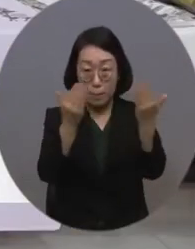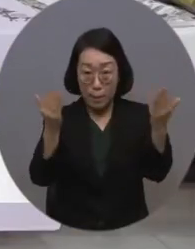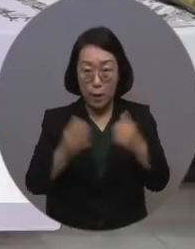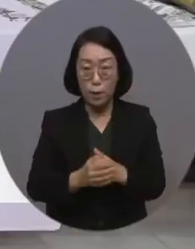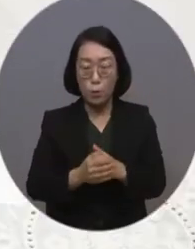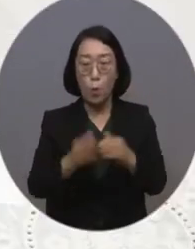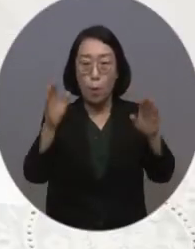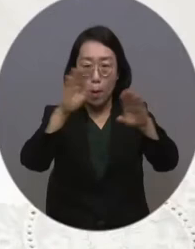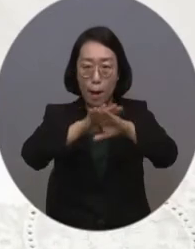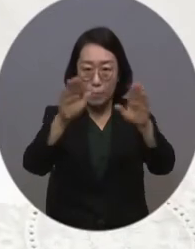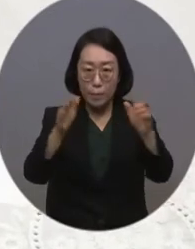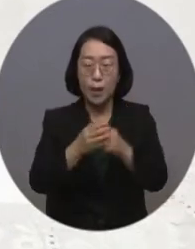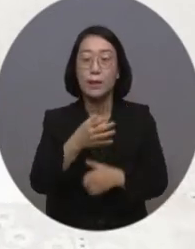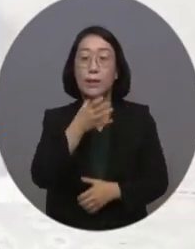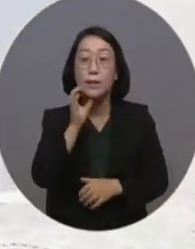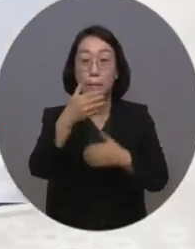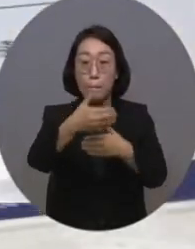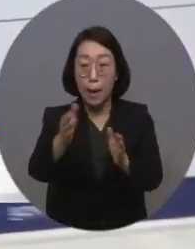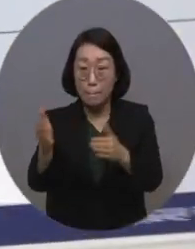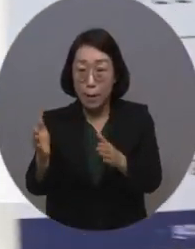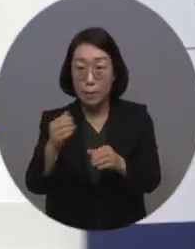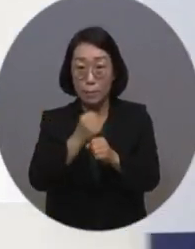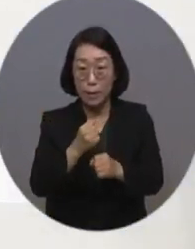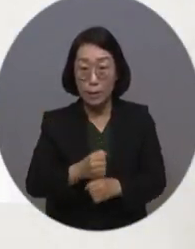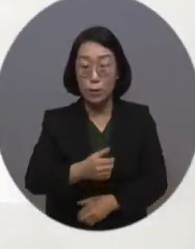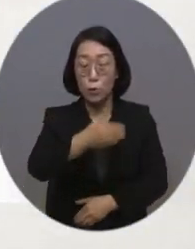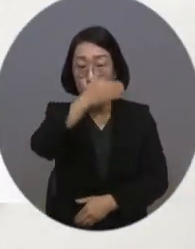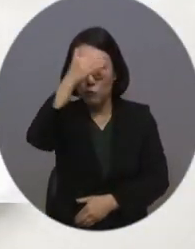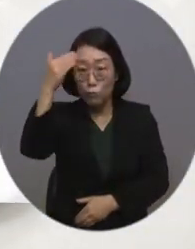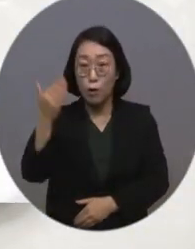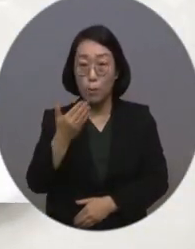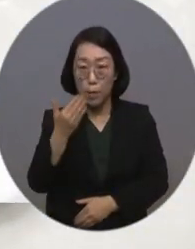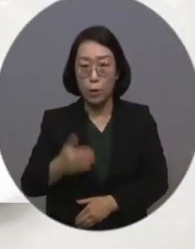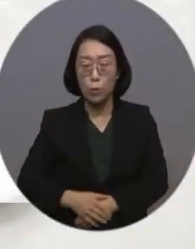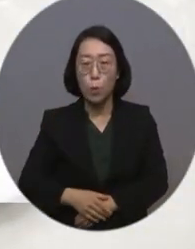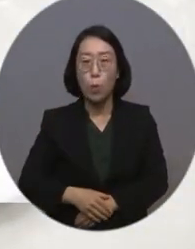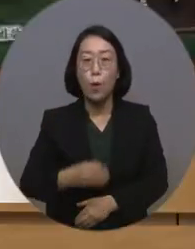실버반의 작품 전시회가 진행됐고 아로마 바디오일